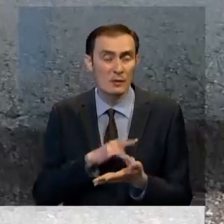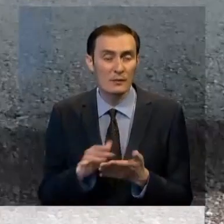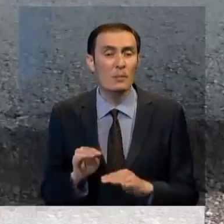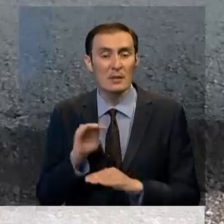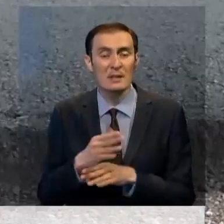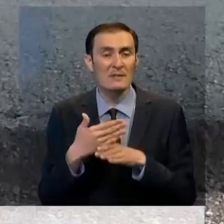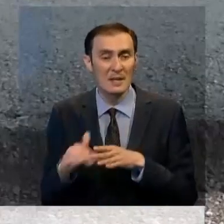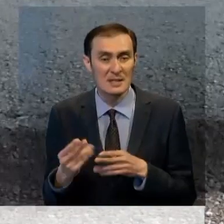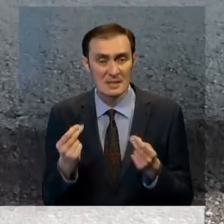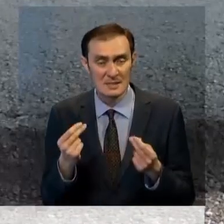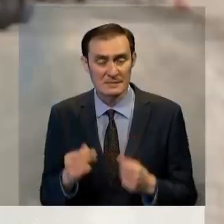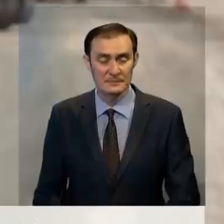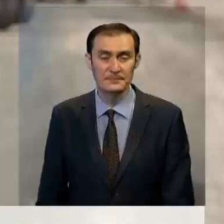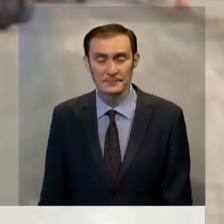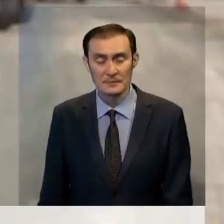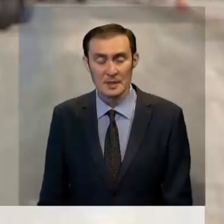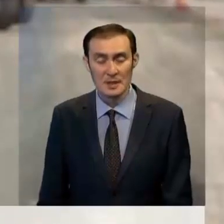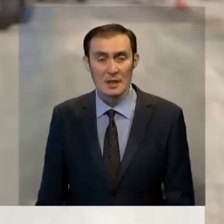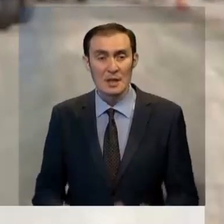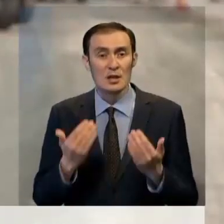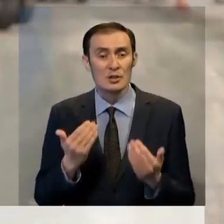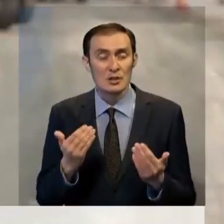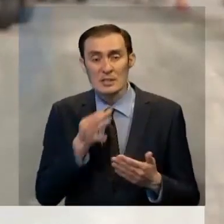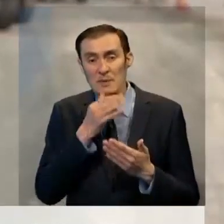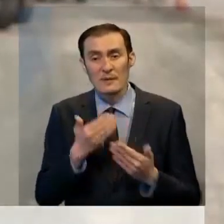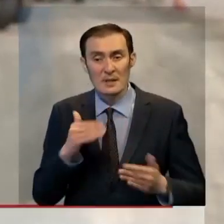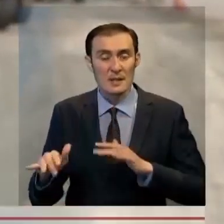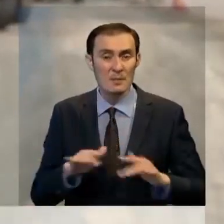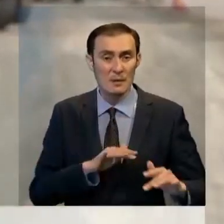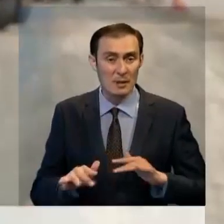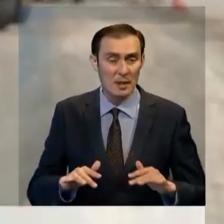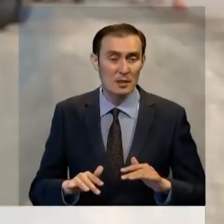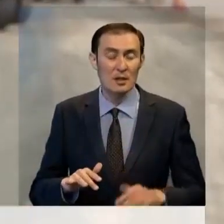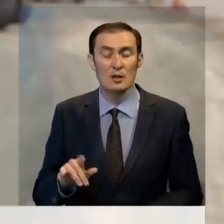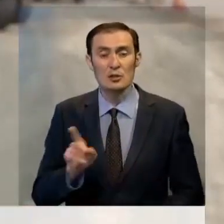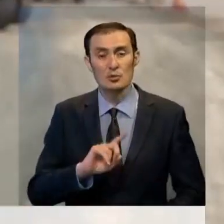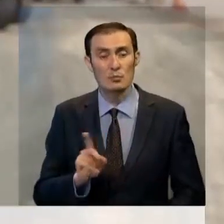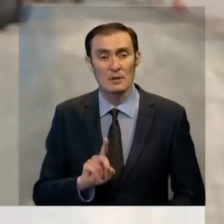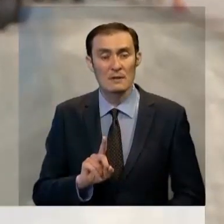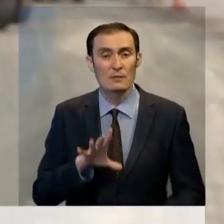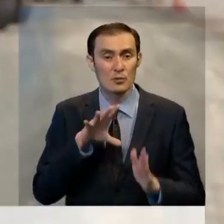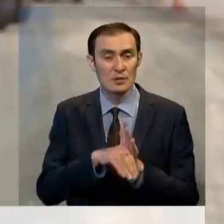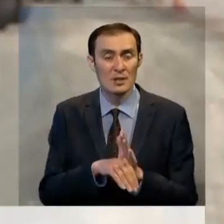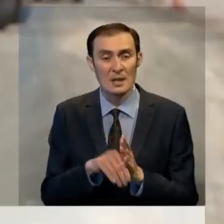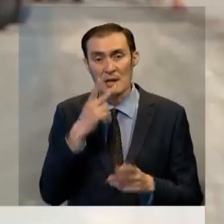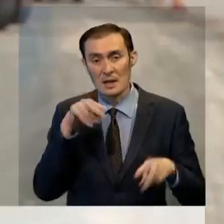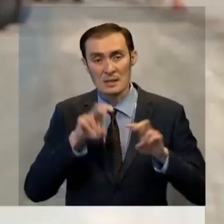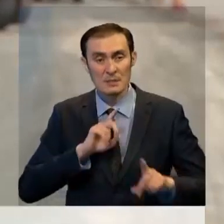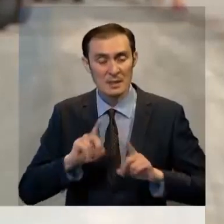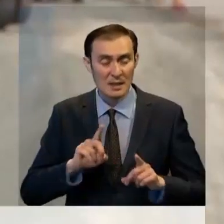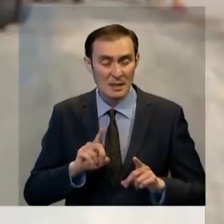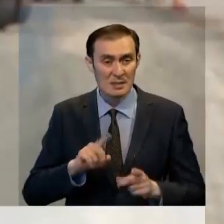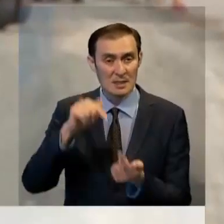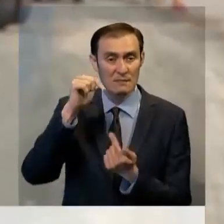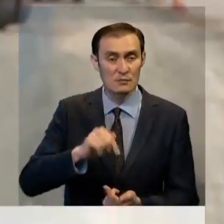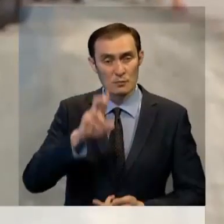выделение дополнительных средств. Сейчас проводятся предварительные мероприятия для вынесения на рассмотрение